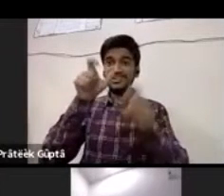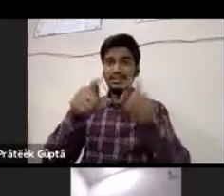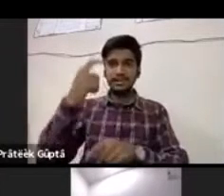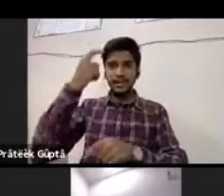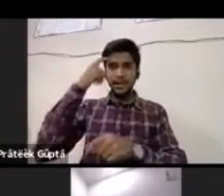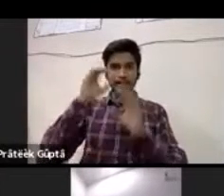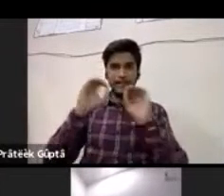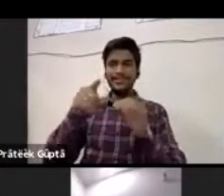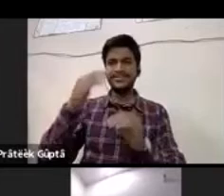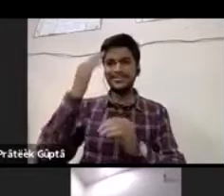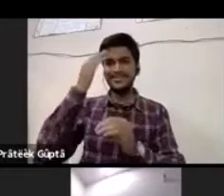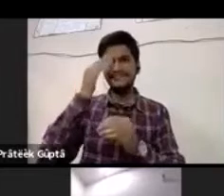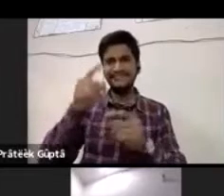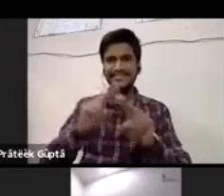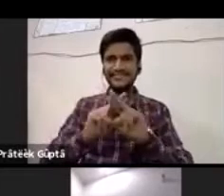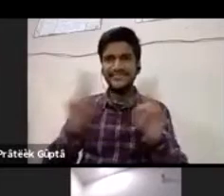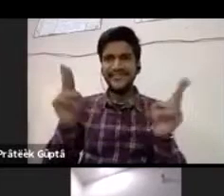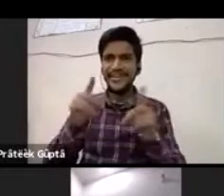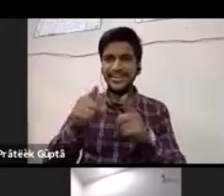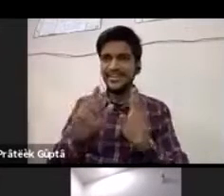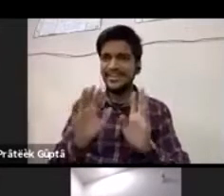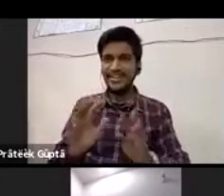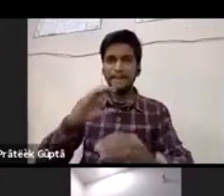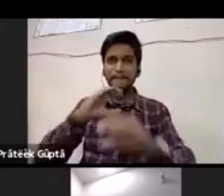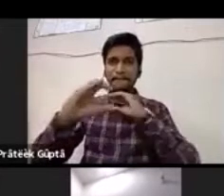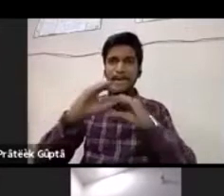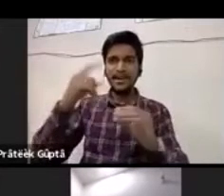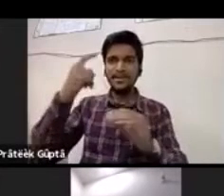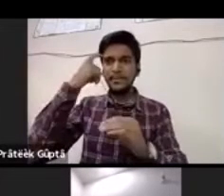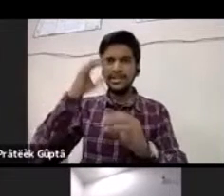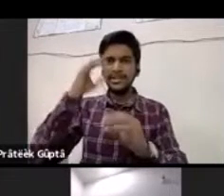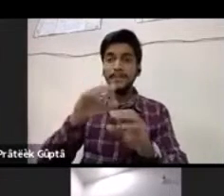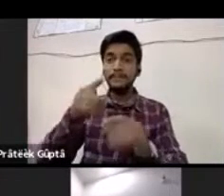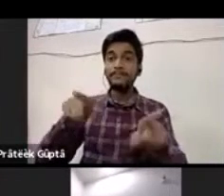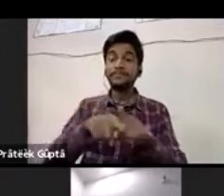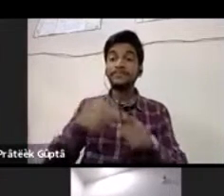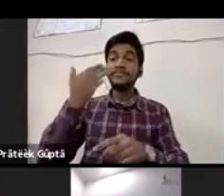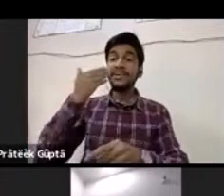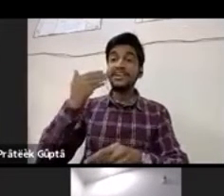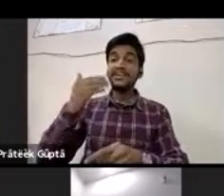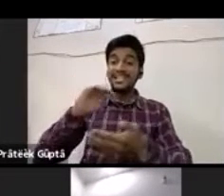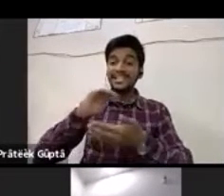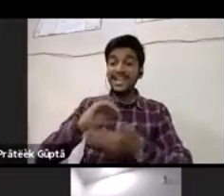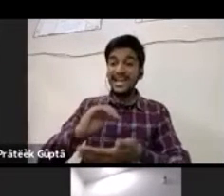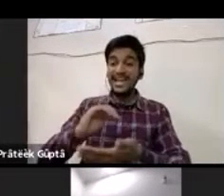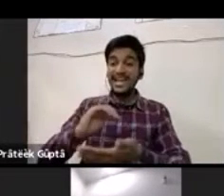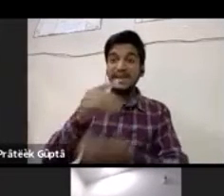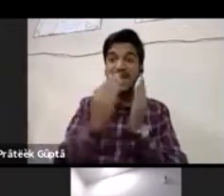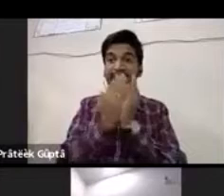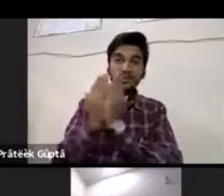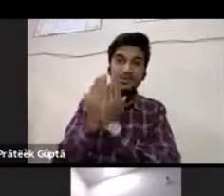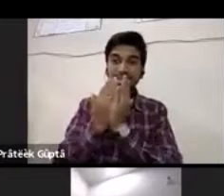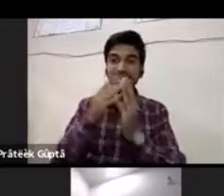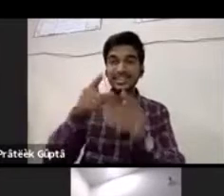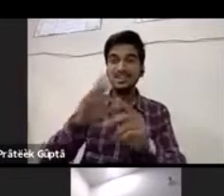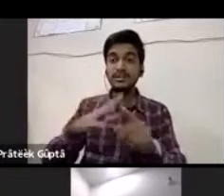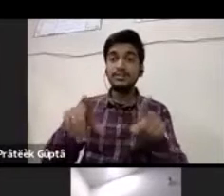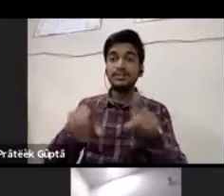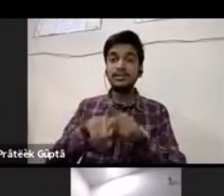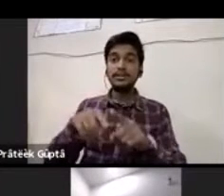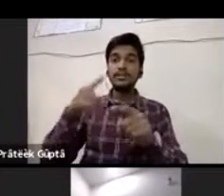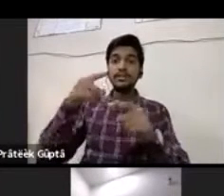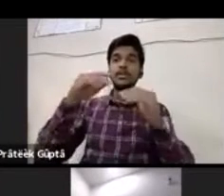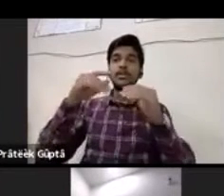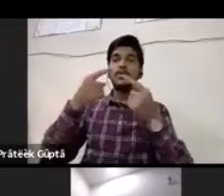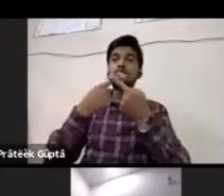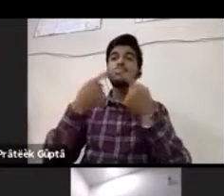जीवन में जब मैं पढ़ाई कर रहा था तो मेरे बाजू में 100 वॉट का बल्ब चलता था और उसके नीचे भी मैंने काम किया. मैंने